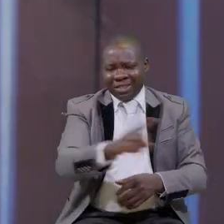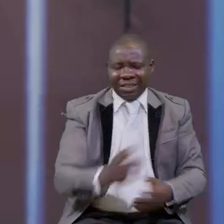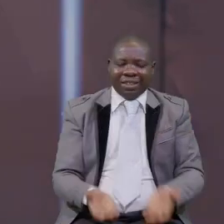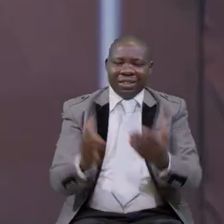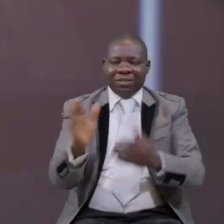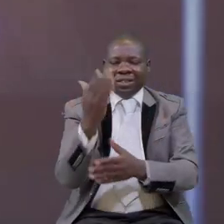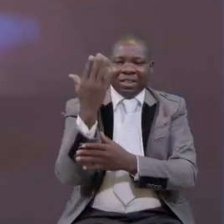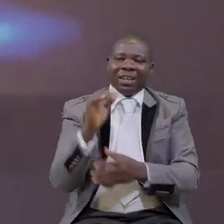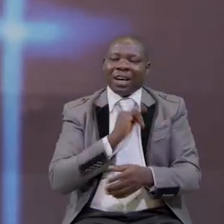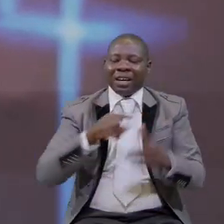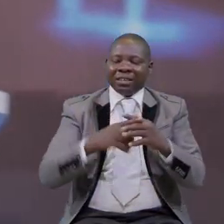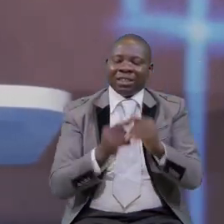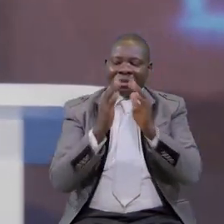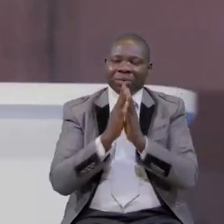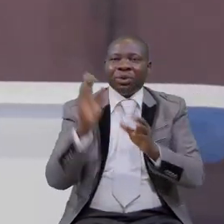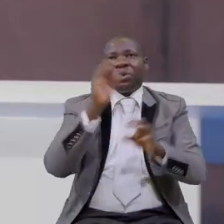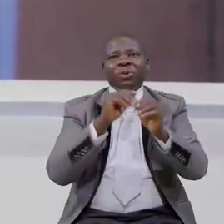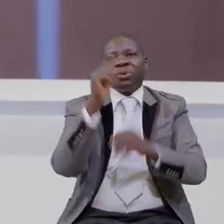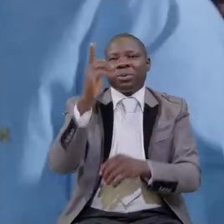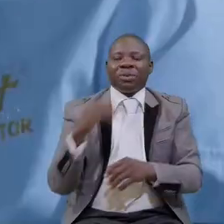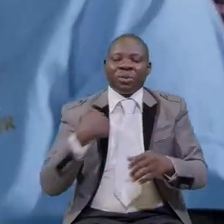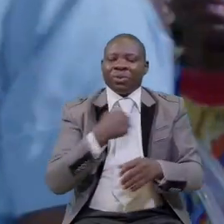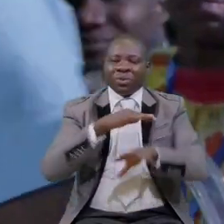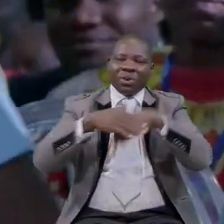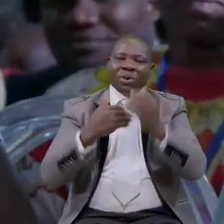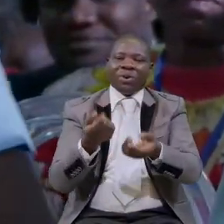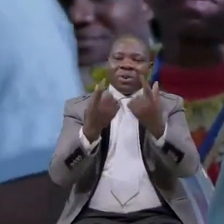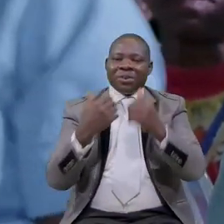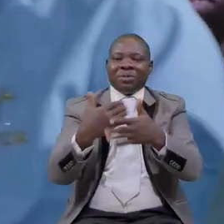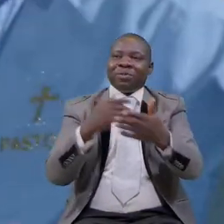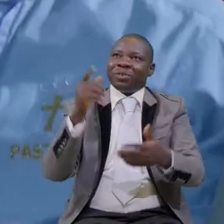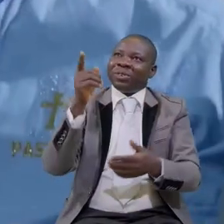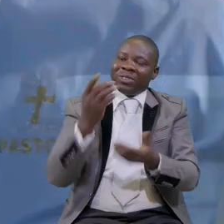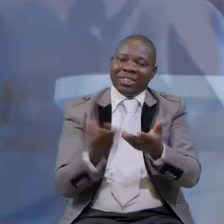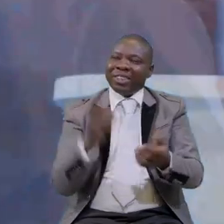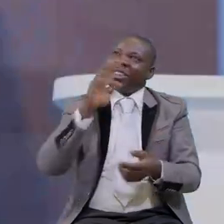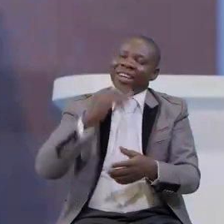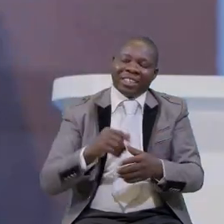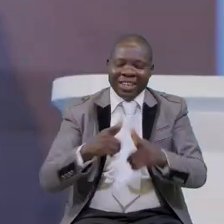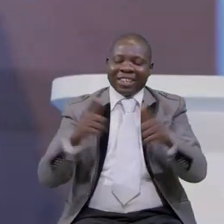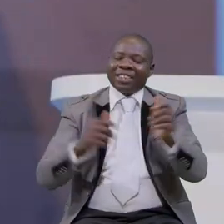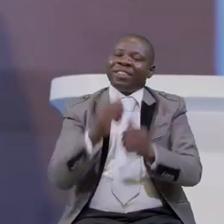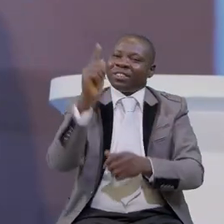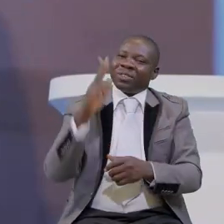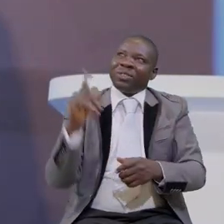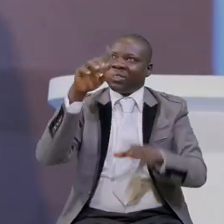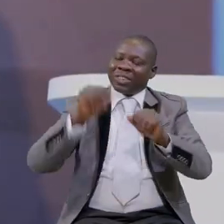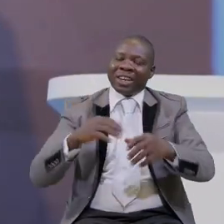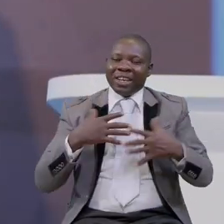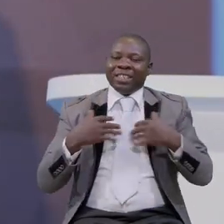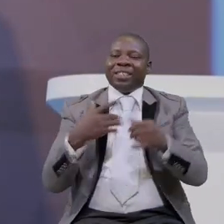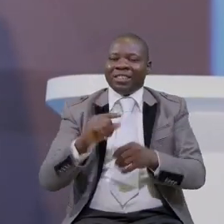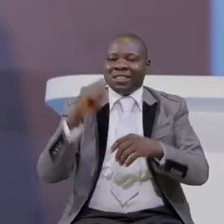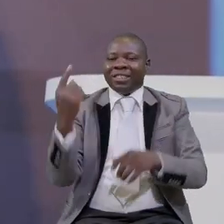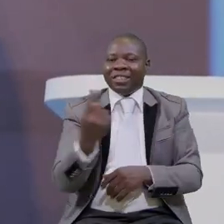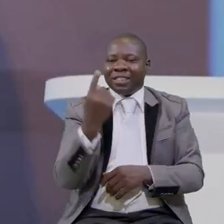J'ai commencé à prier. Oh Dieu, nous sommes tous venus devant toi aujourd'hui. Tu es le grand Dieu. Tu peux guérir les malades. Je